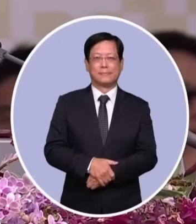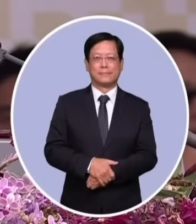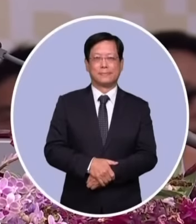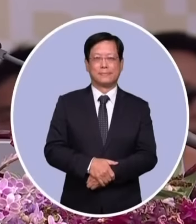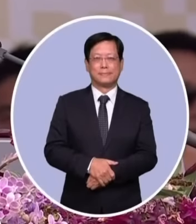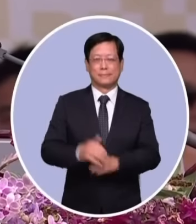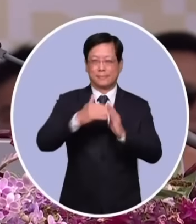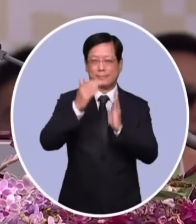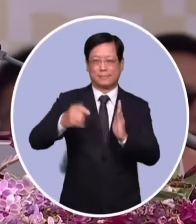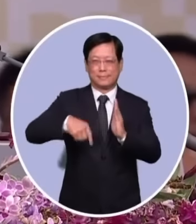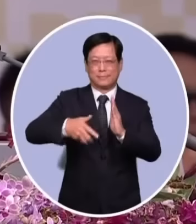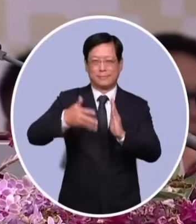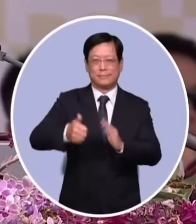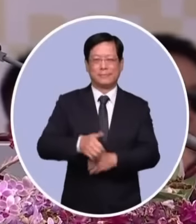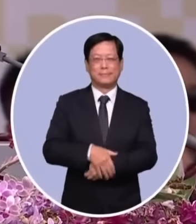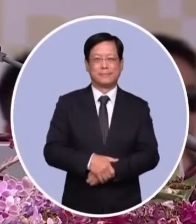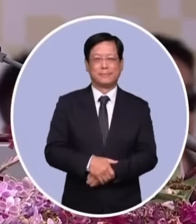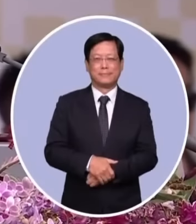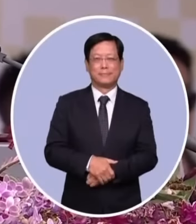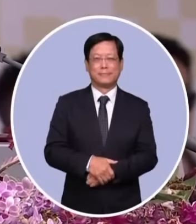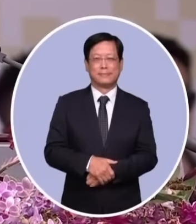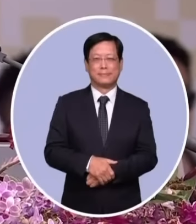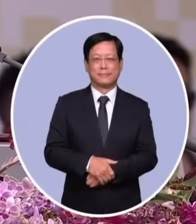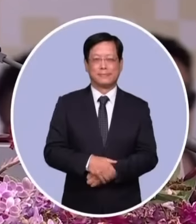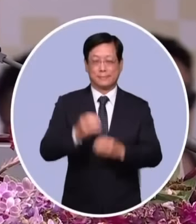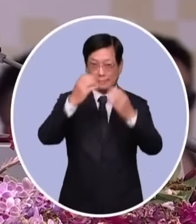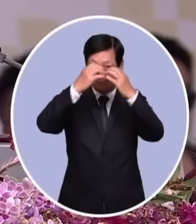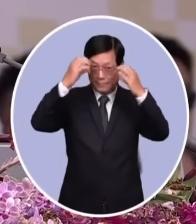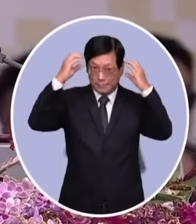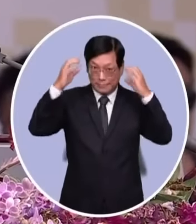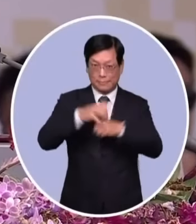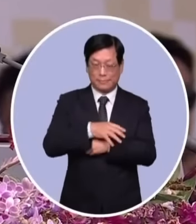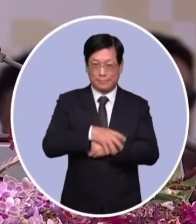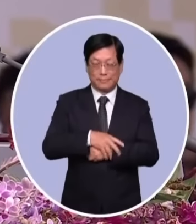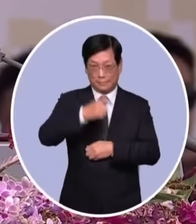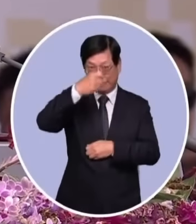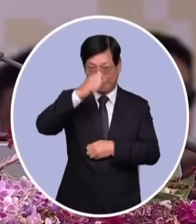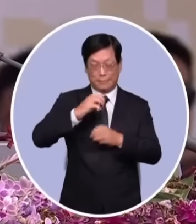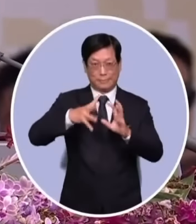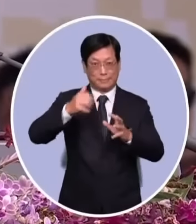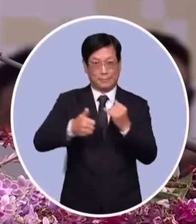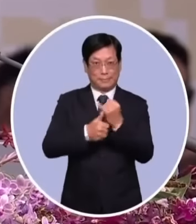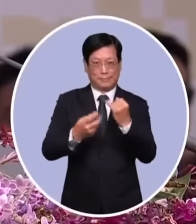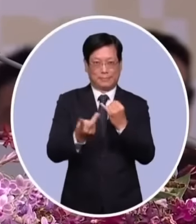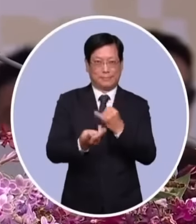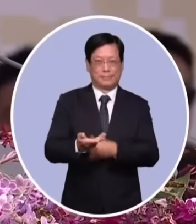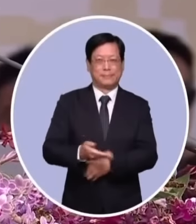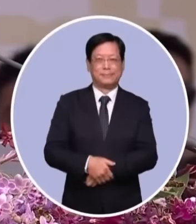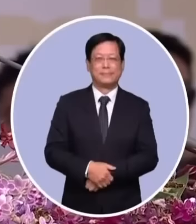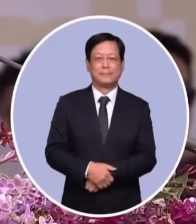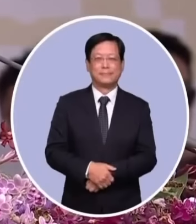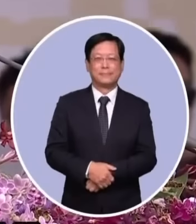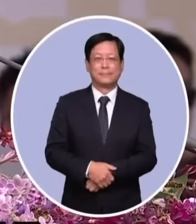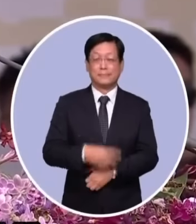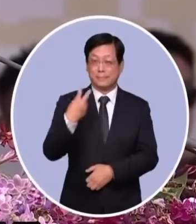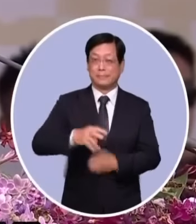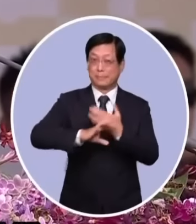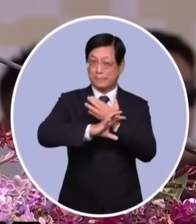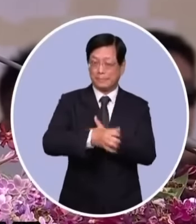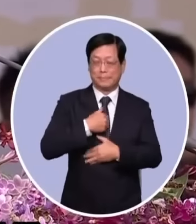左荣泰院长，土瓦鲁戴斐利总理阁下抗力，来自友